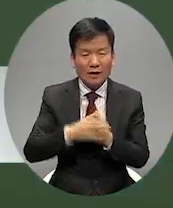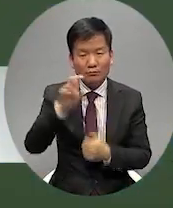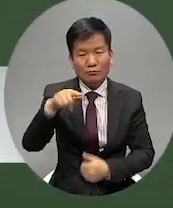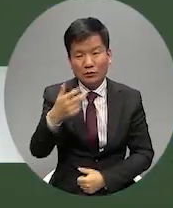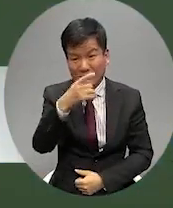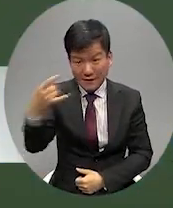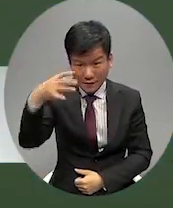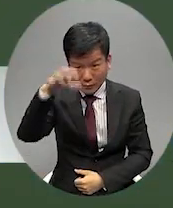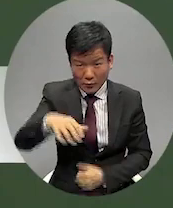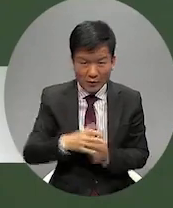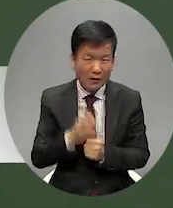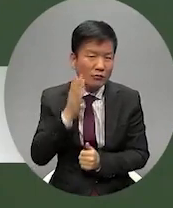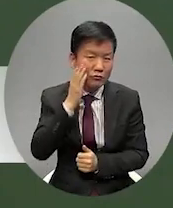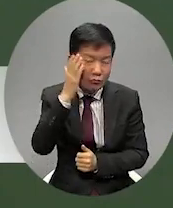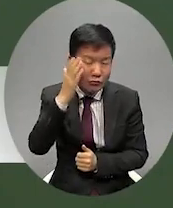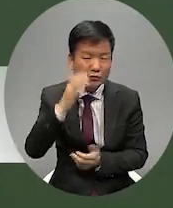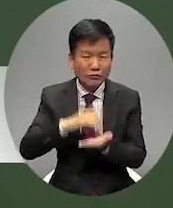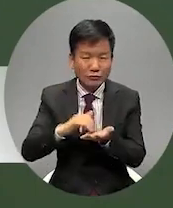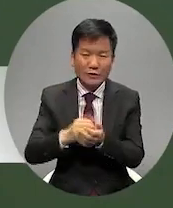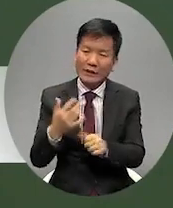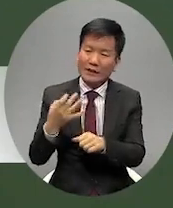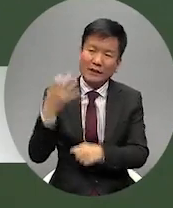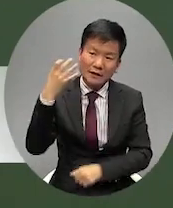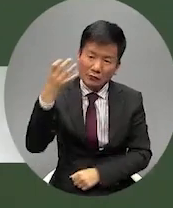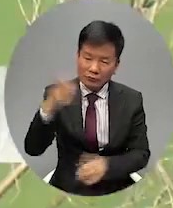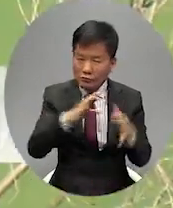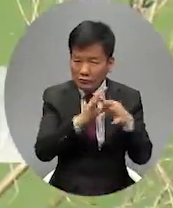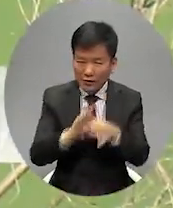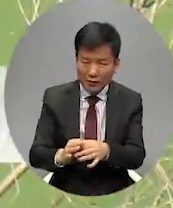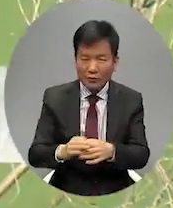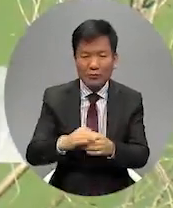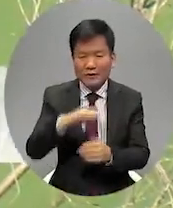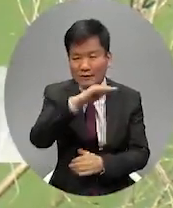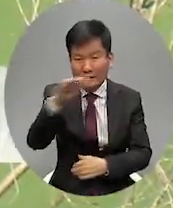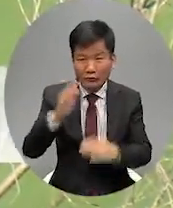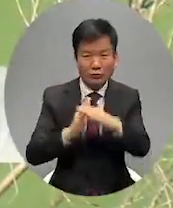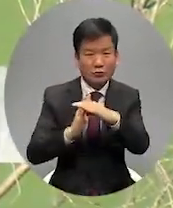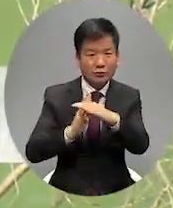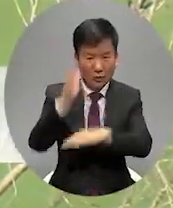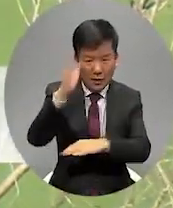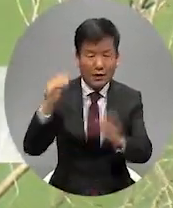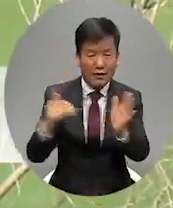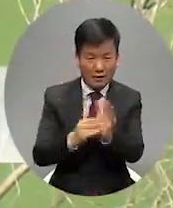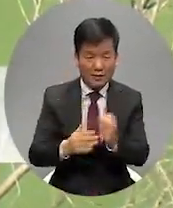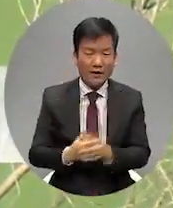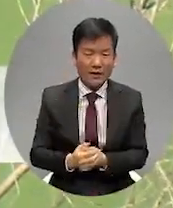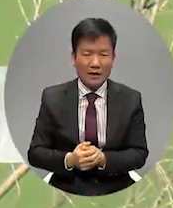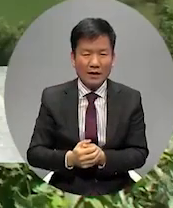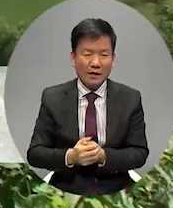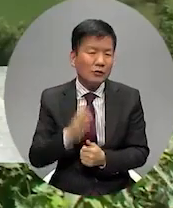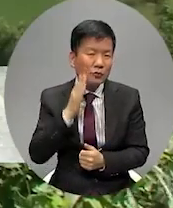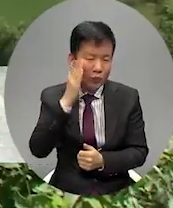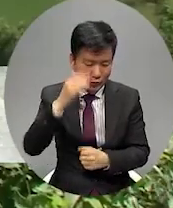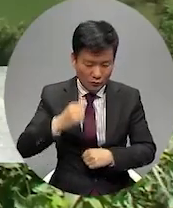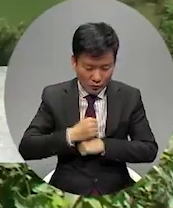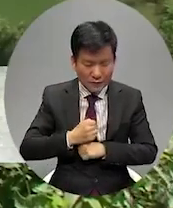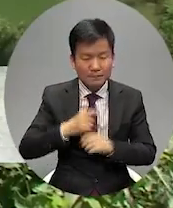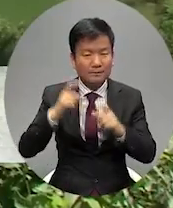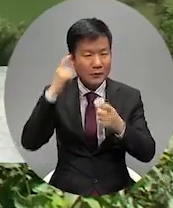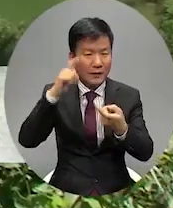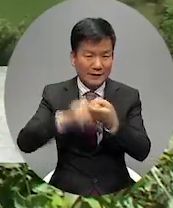수역의 유해 남조류 수가 2주 연속 기준치인 밀리 당 세포를 넘어 조류 경보 관심